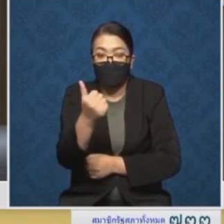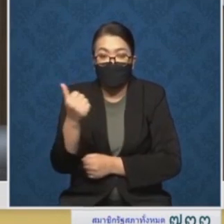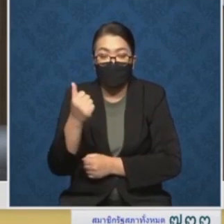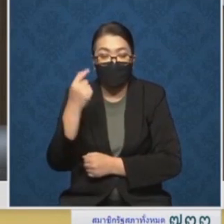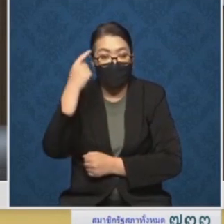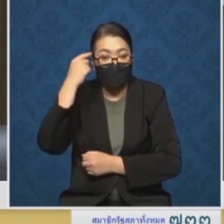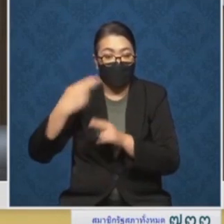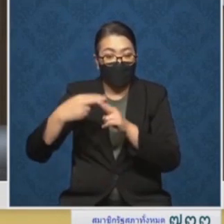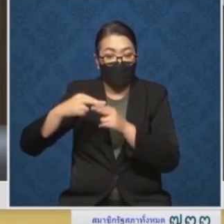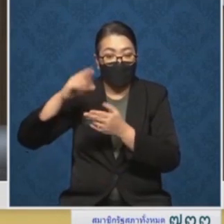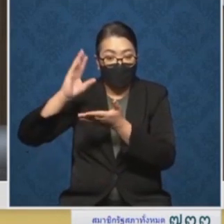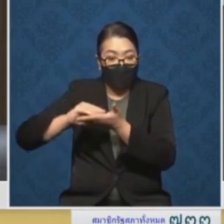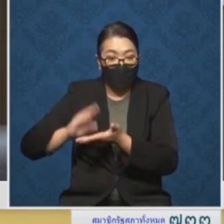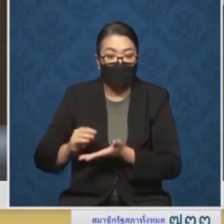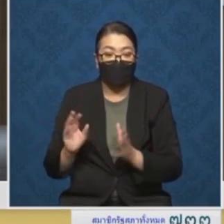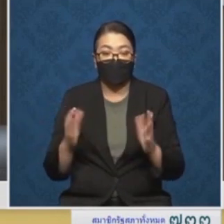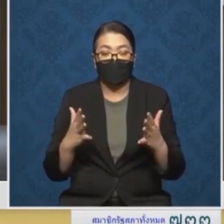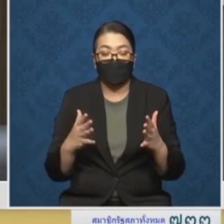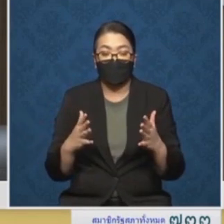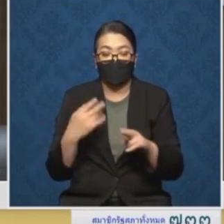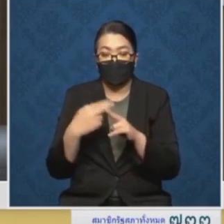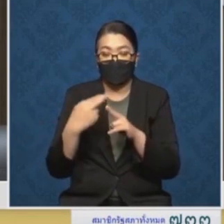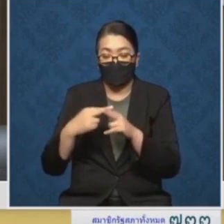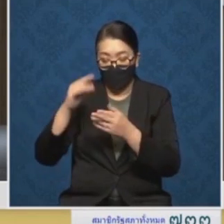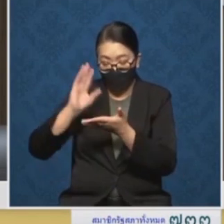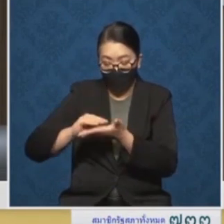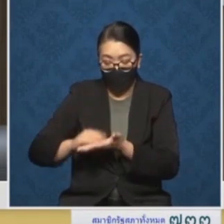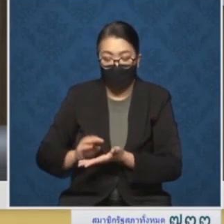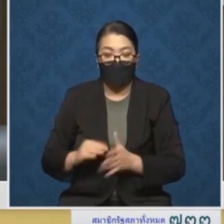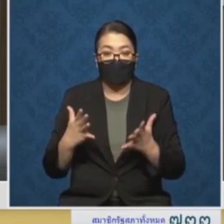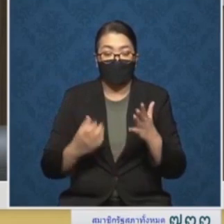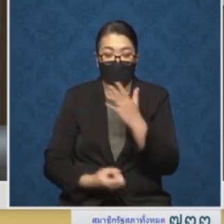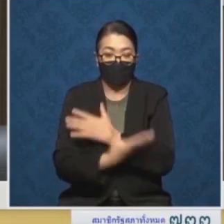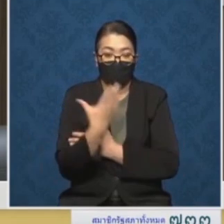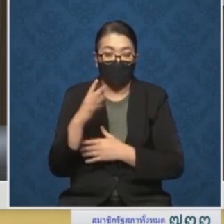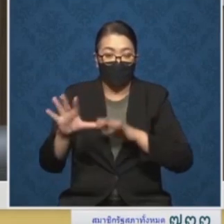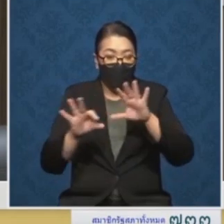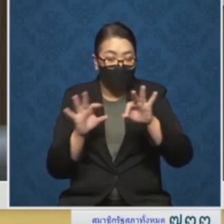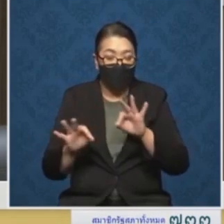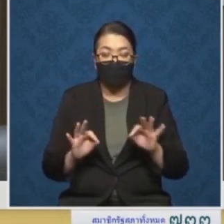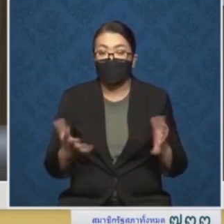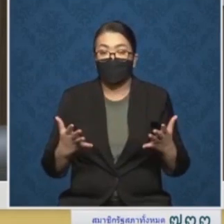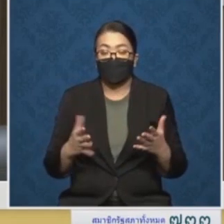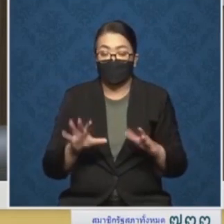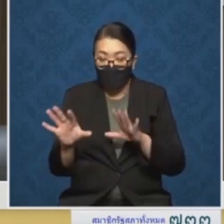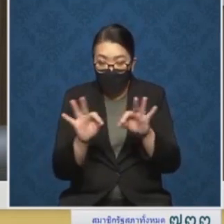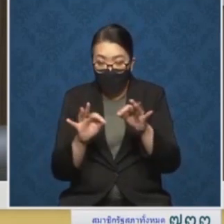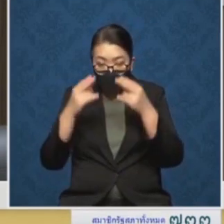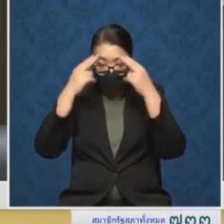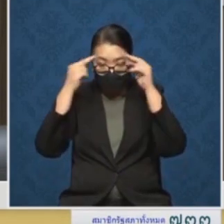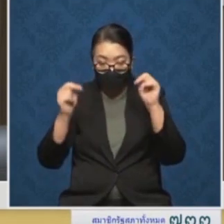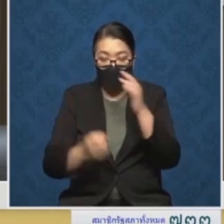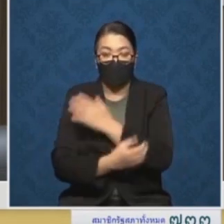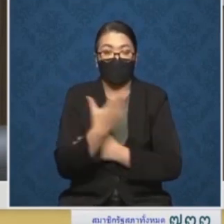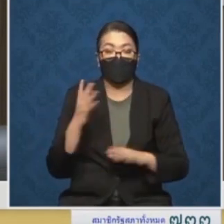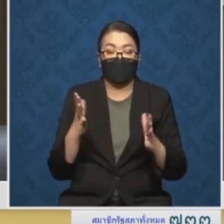บัญชีรายชื่อในบัญชีดังกล่าวจึงไม่มีโอกาสได้รับเลือกเป็นนายกรัฐมนตรีเลยซึ่ง